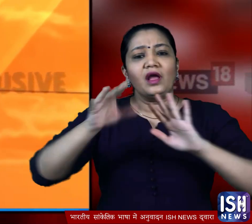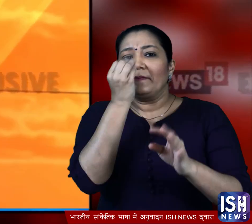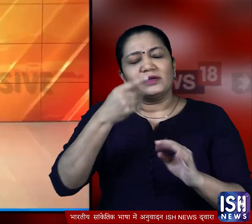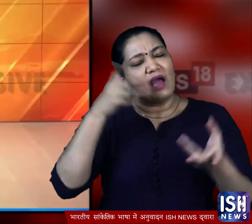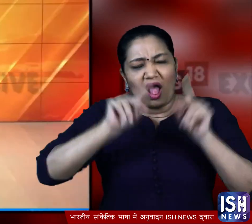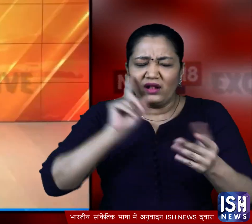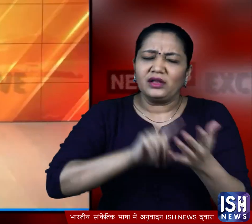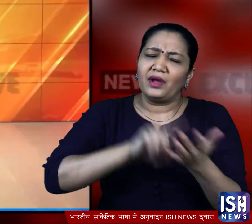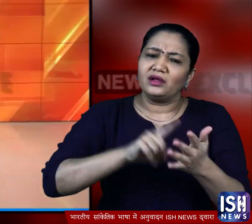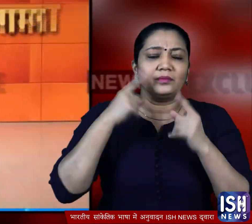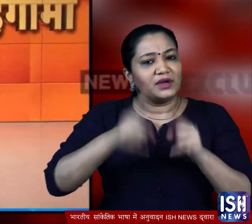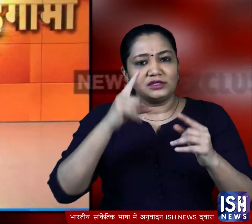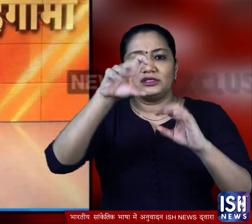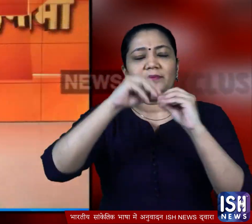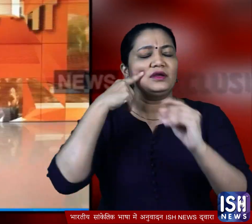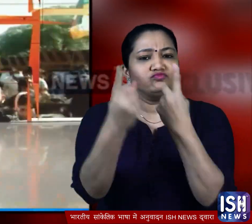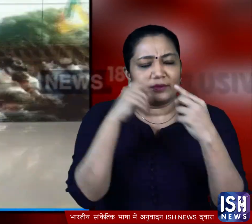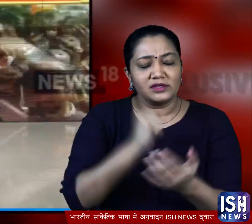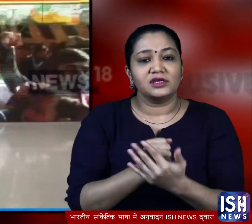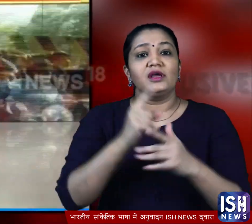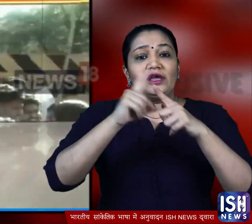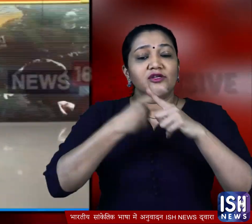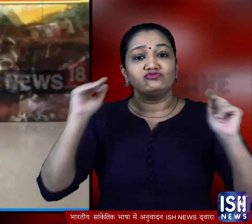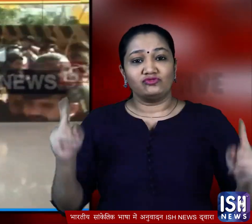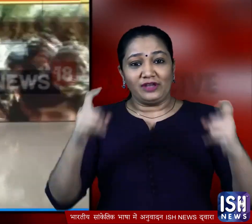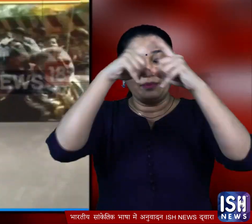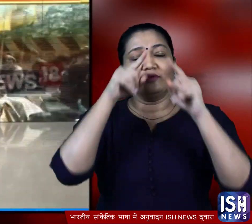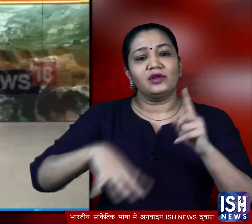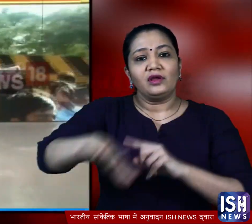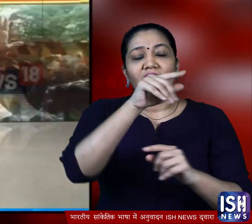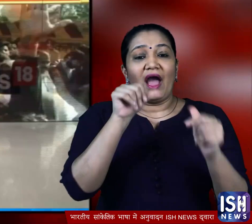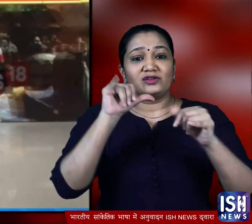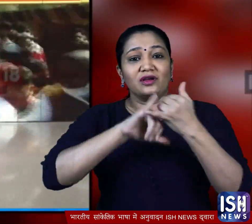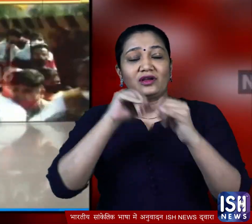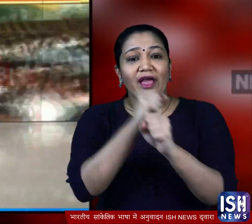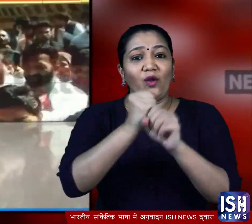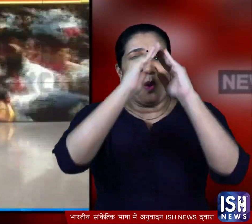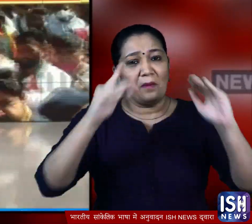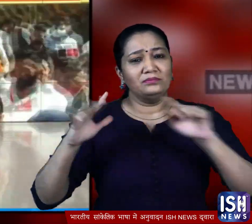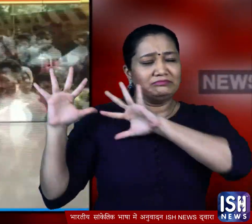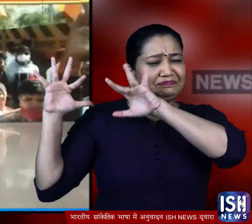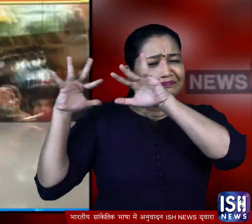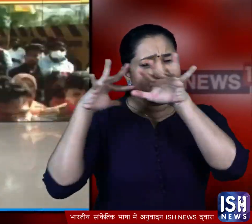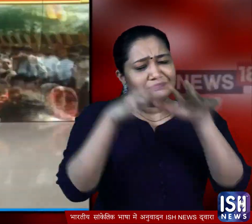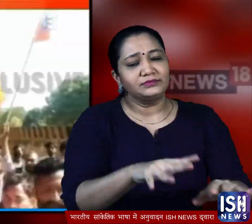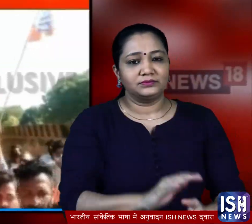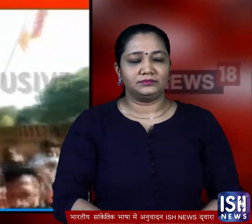इसकी सीबीआई जांच की मांग कर रही है, जिसके लिए जयपुर में बीजेपी कार्यकर्ताओं ने मुख्यमंत्री अशोक गहलोत के घर को घेरने की कोशिश